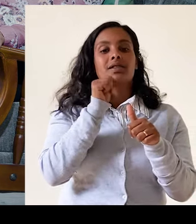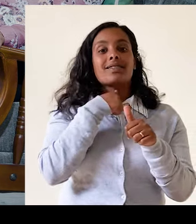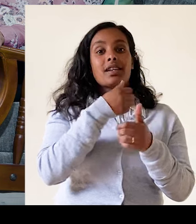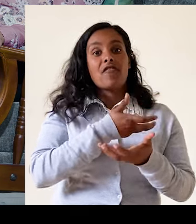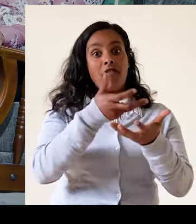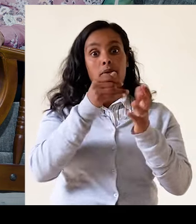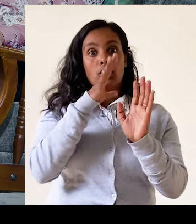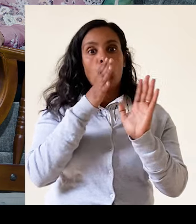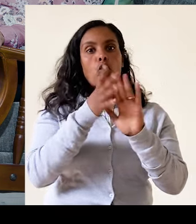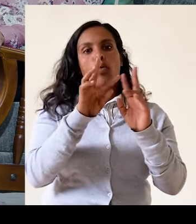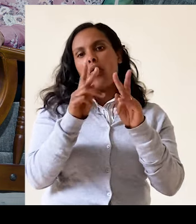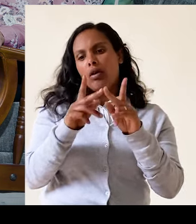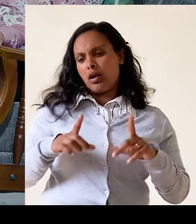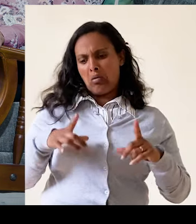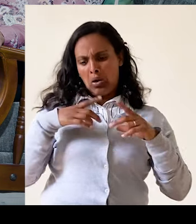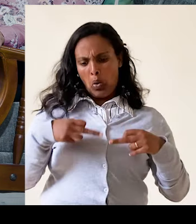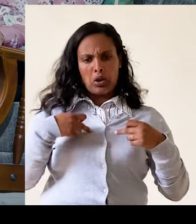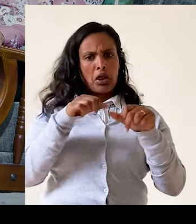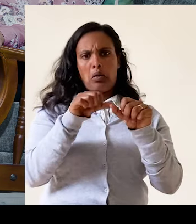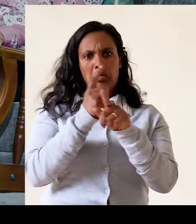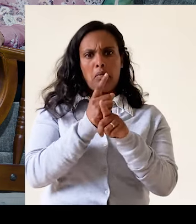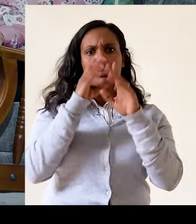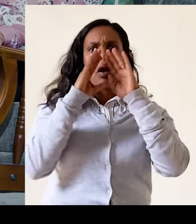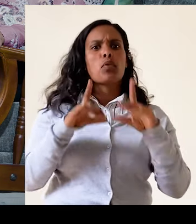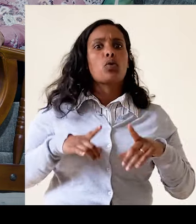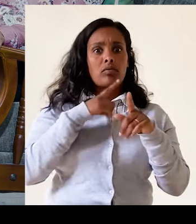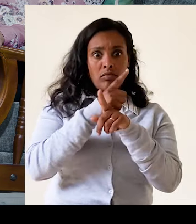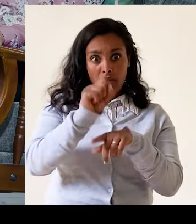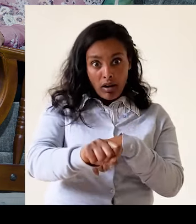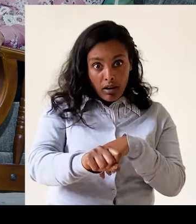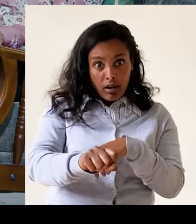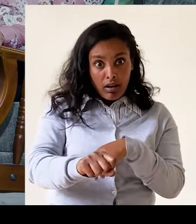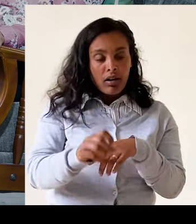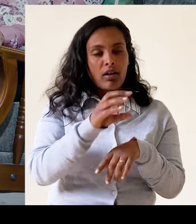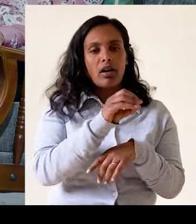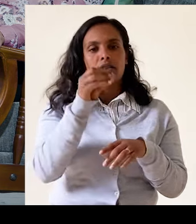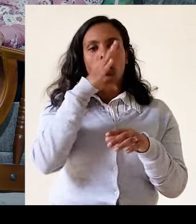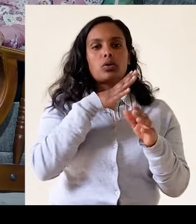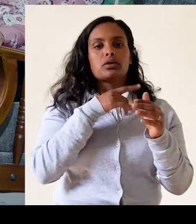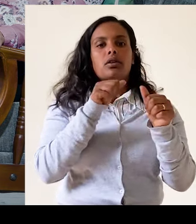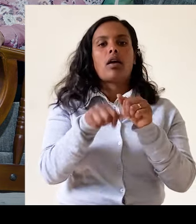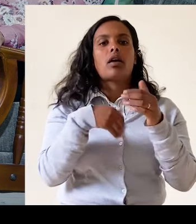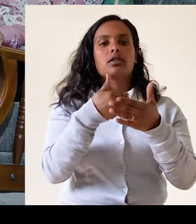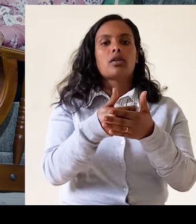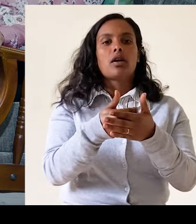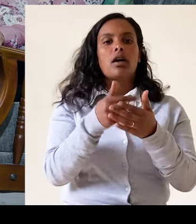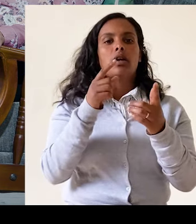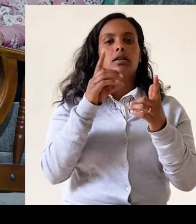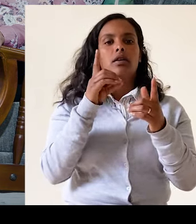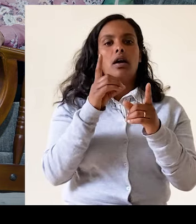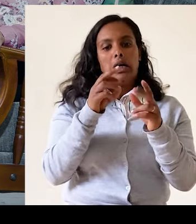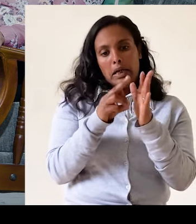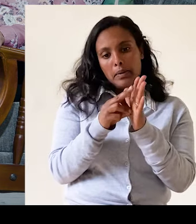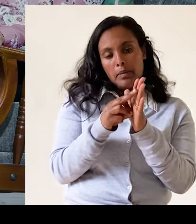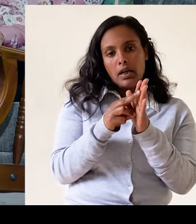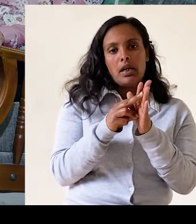የደፋብሽ ሰው የሆነ ቦታ እየኖረ ነው፣ ህይወቱ ቀጥሏል አይደለ? በሰላም እና ሰዎች ጥቃት አድርሰው ከነ ጥፋታቸው